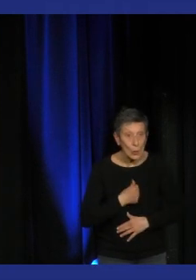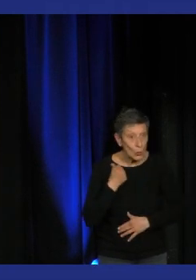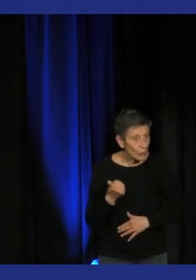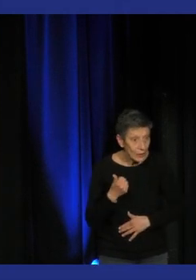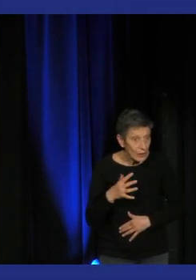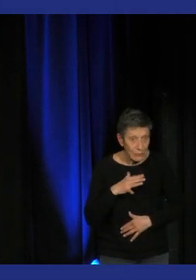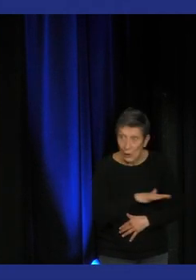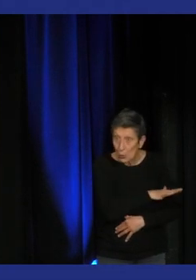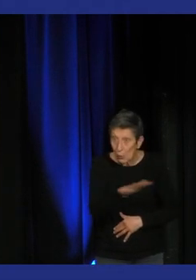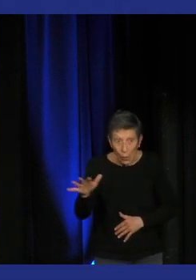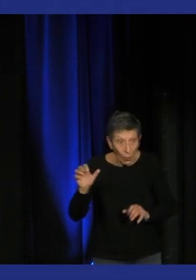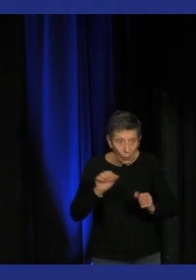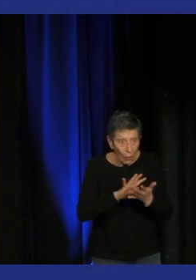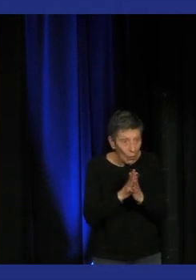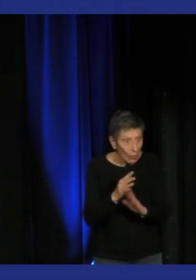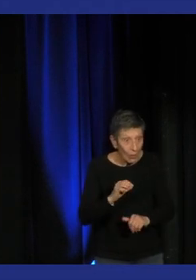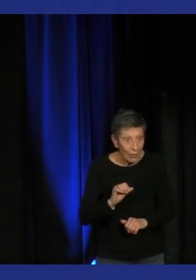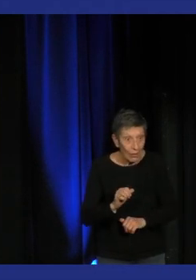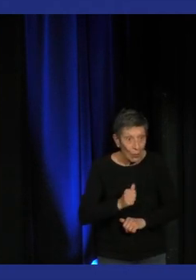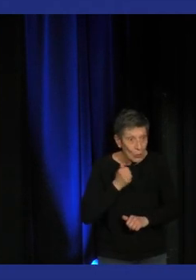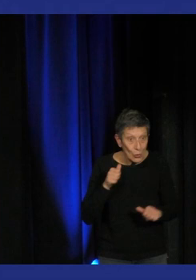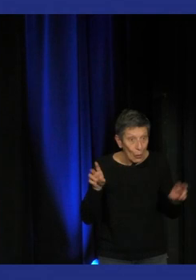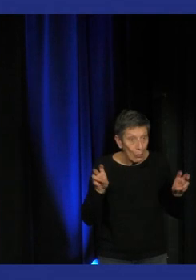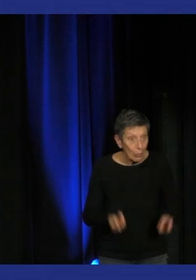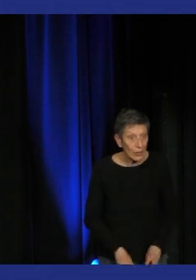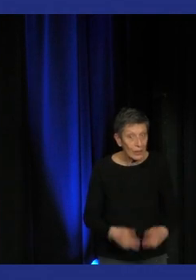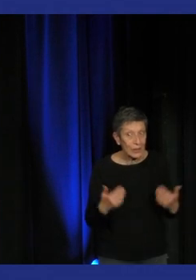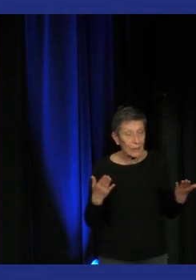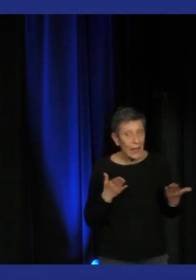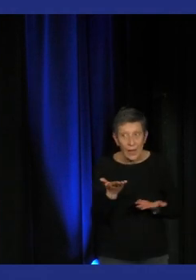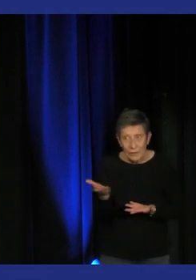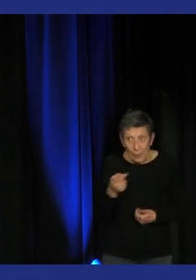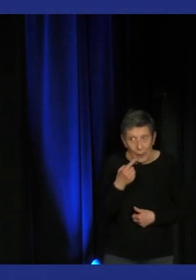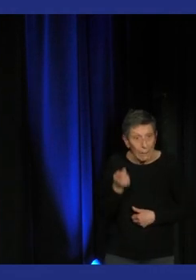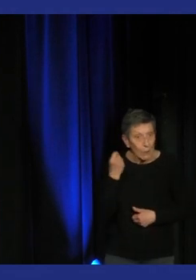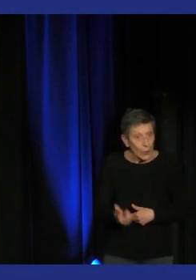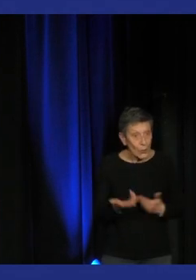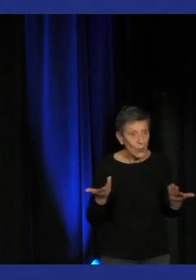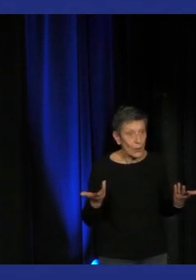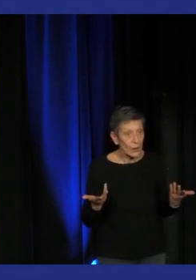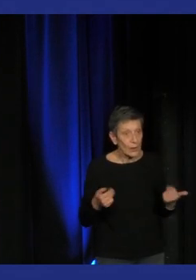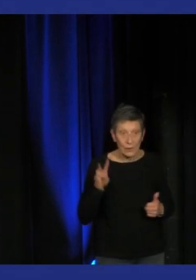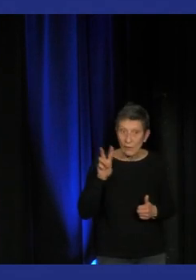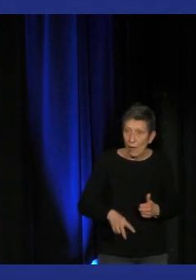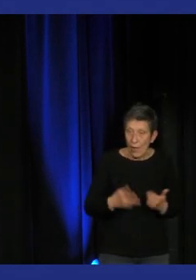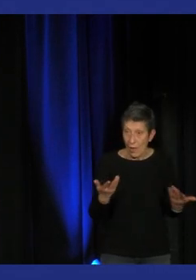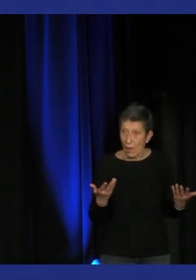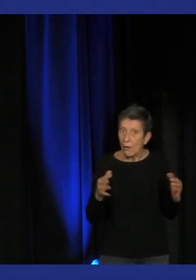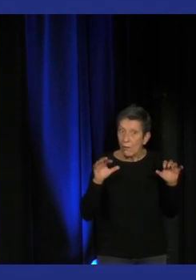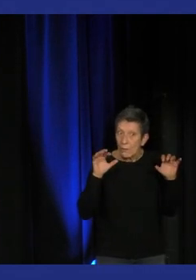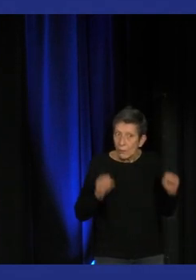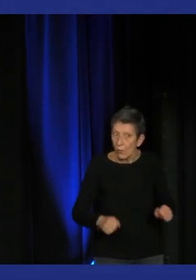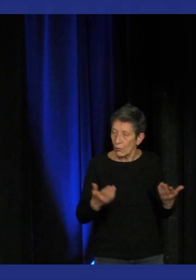parlez peu, ça pourrait être une manière, justement, de montrer aux gens que l'handicap, eh bien, tous, on va